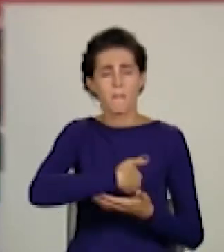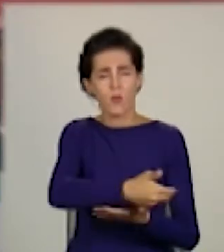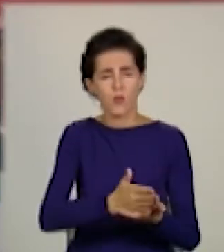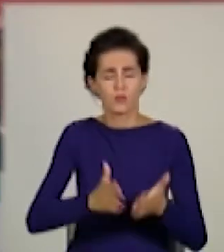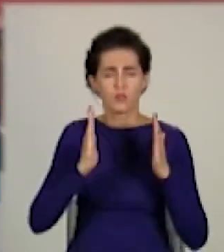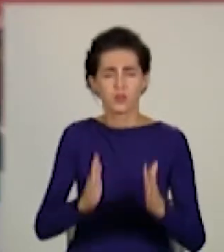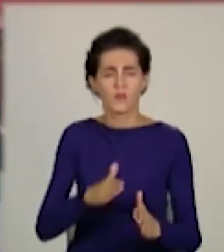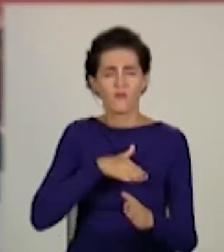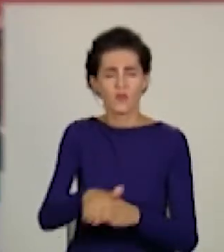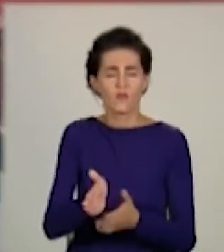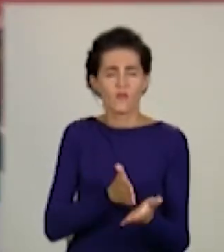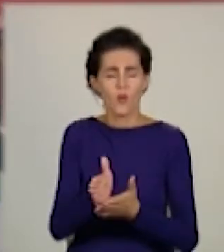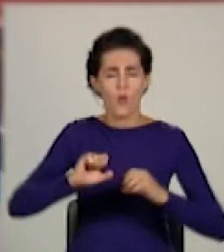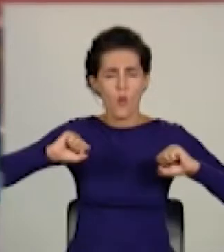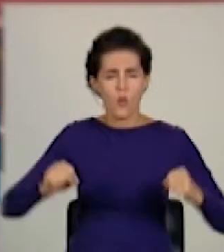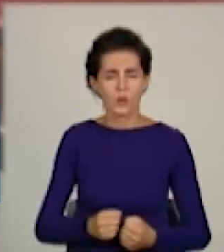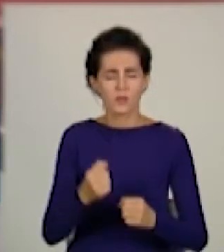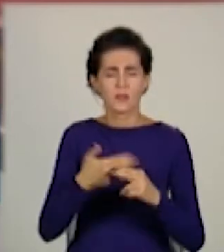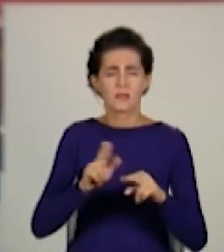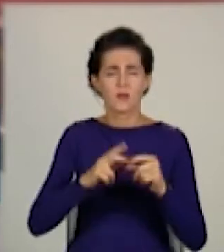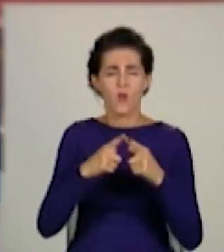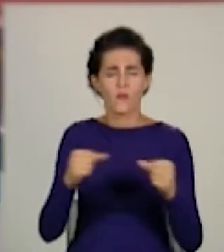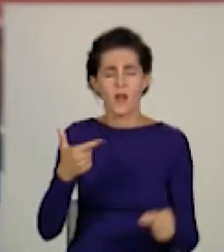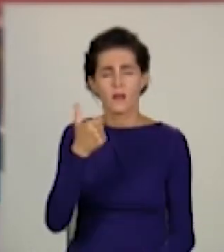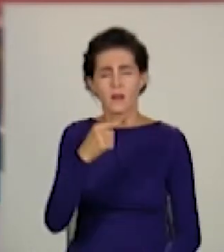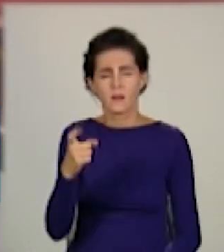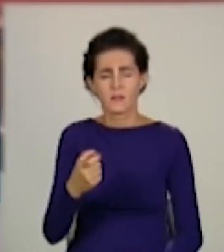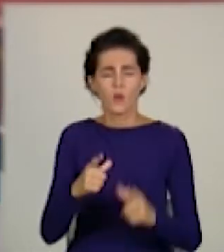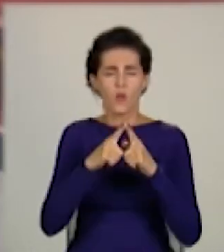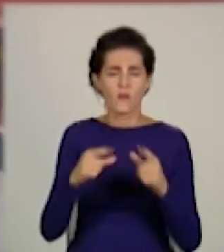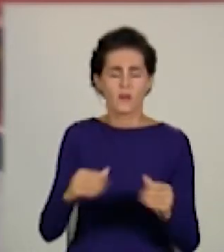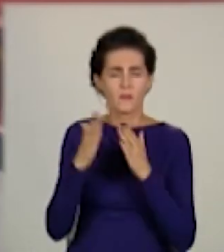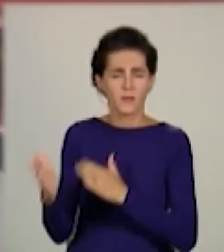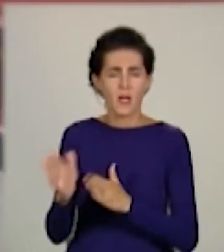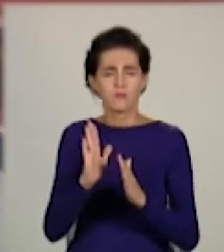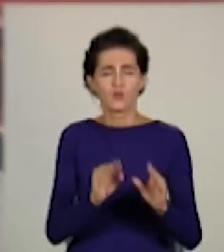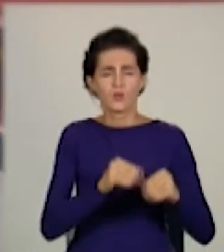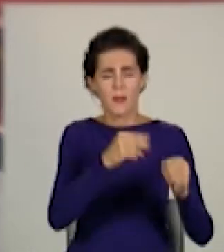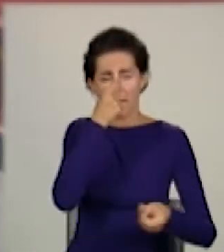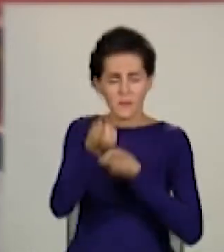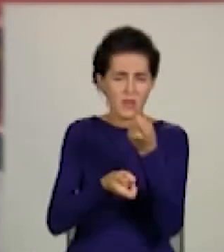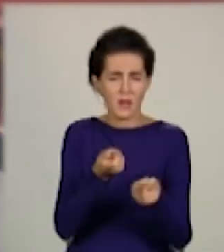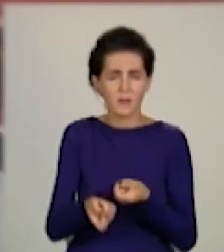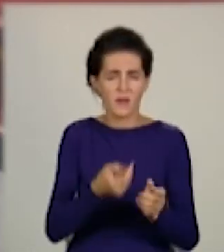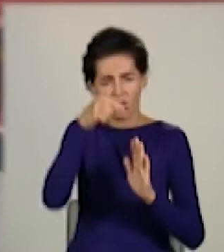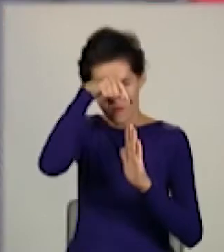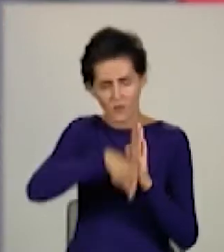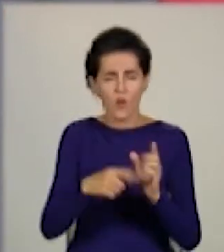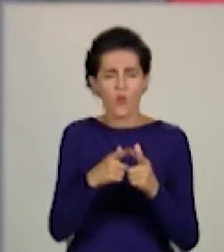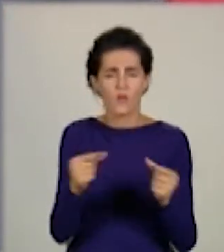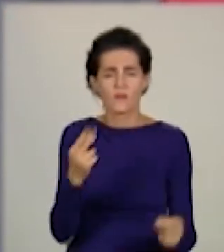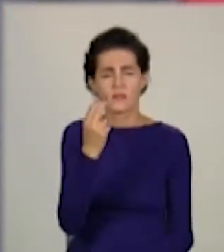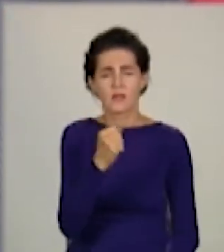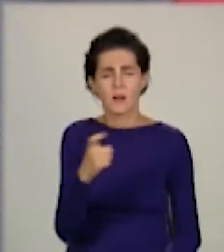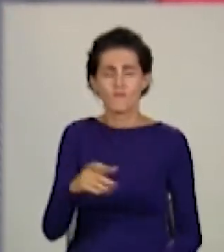виконувати функцію охолодження відходящих конвертерних газів від конвертерів. Ці елементи будуть встановлюватися внутрі конвертерного цеху.